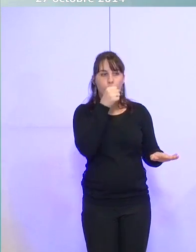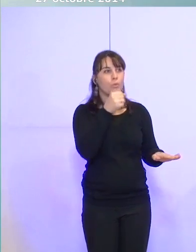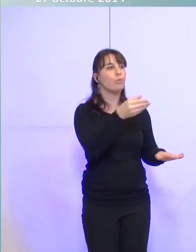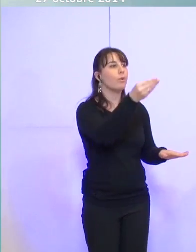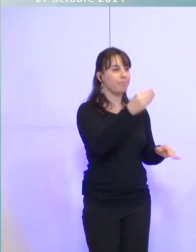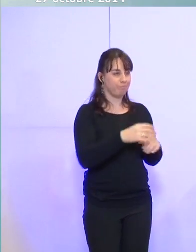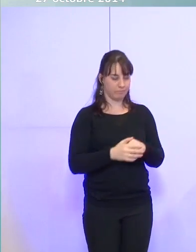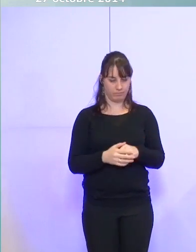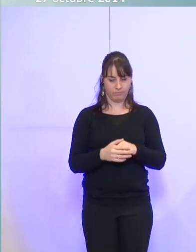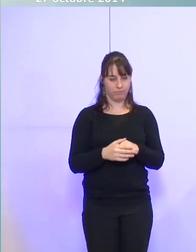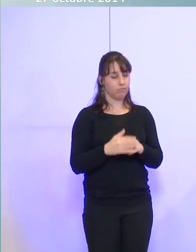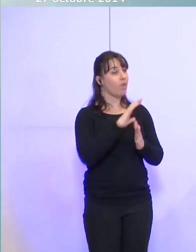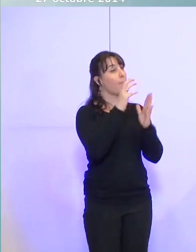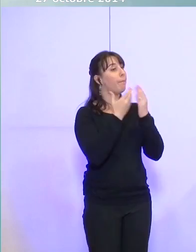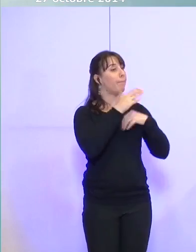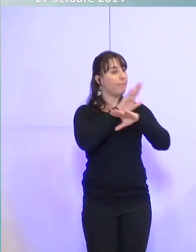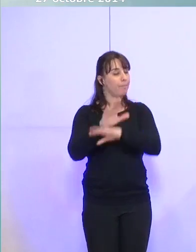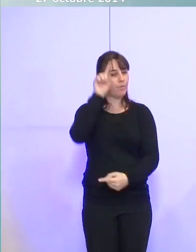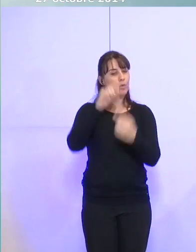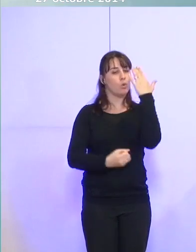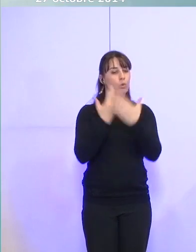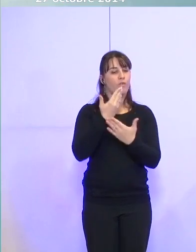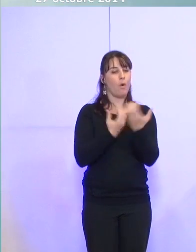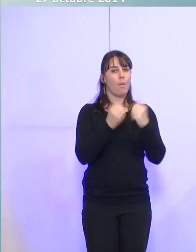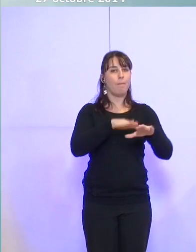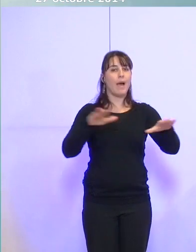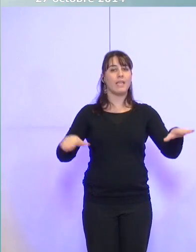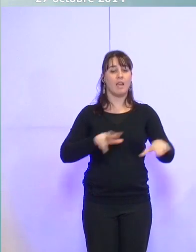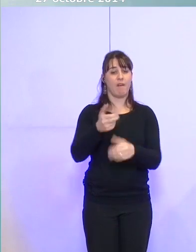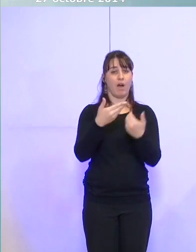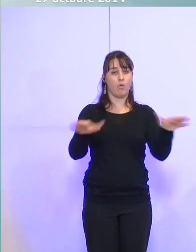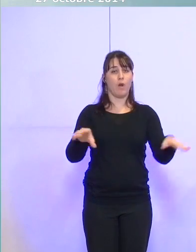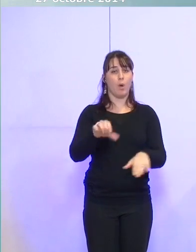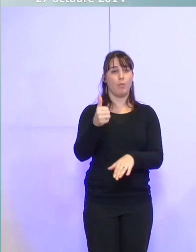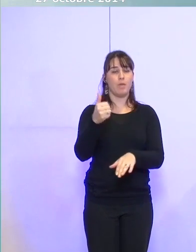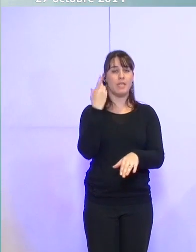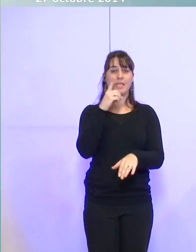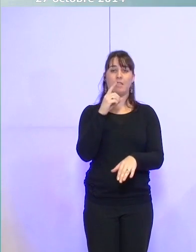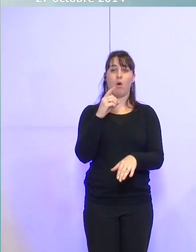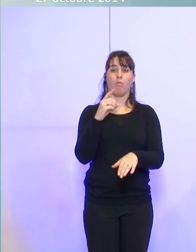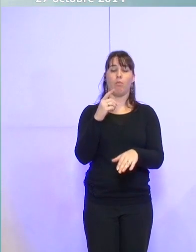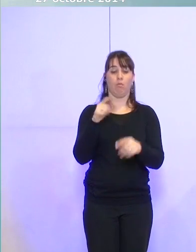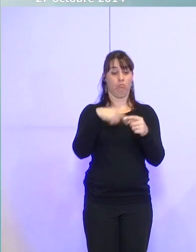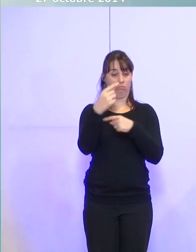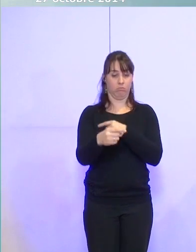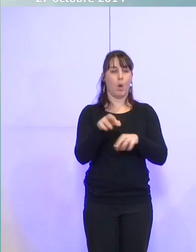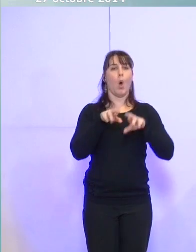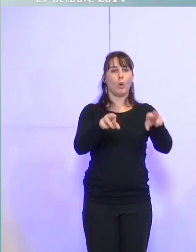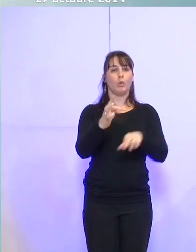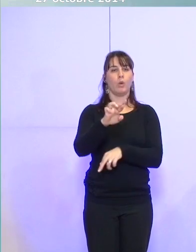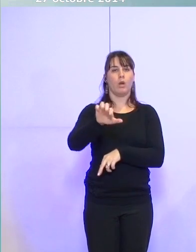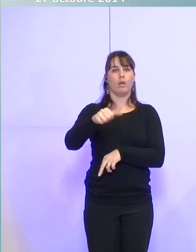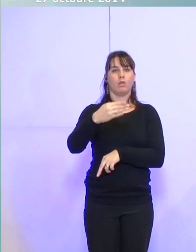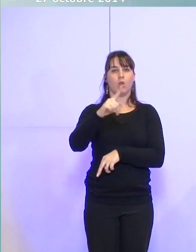Donc, la présente délibération porte sur le nouveau parking qui sera mis en service le 1er décembre prochain, rue des Trembles, en remplacement des parkings silos